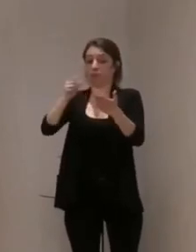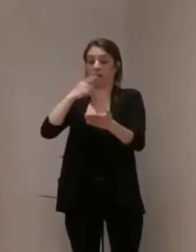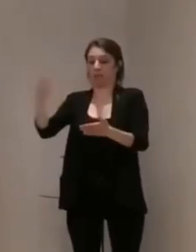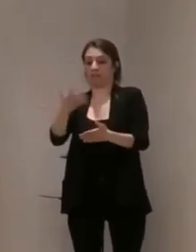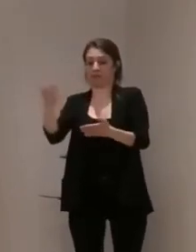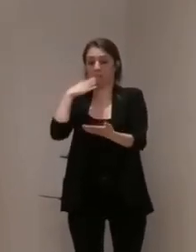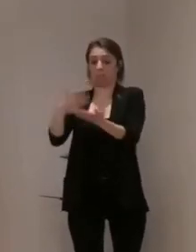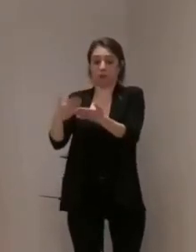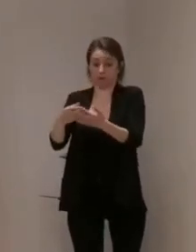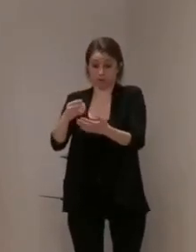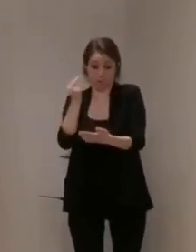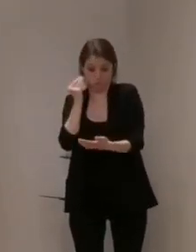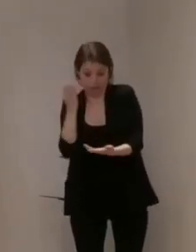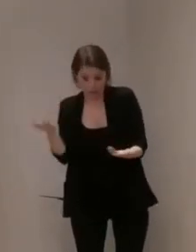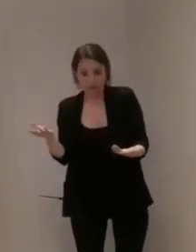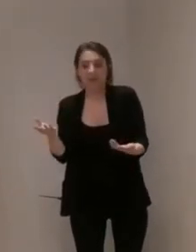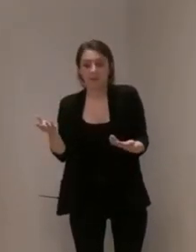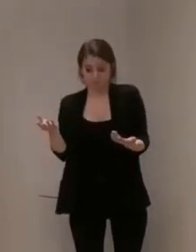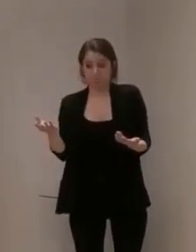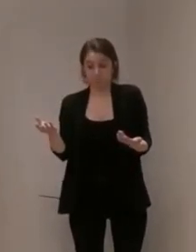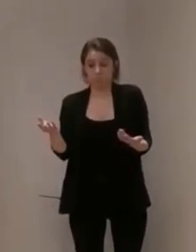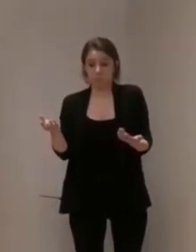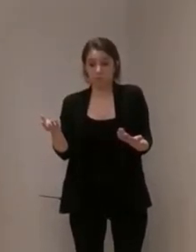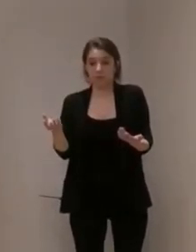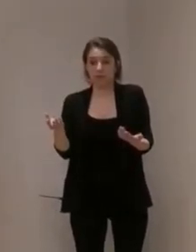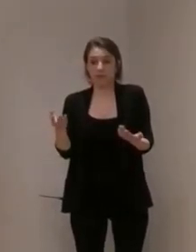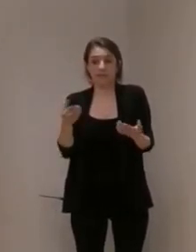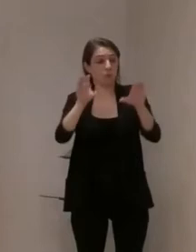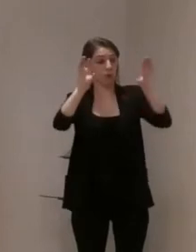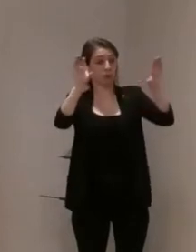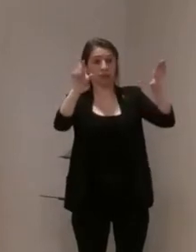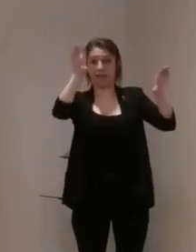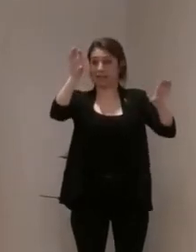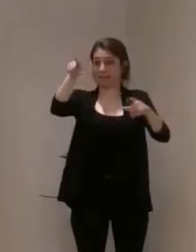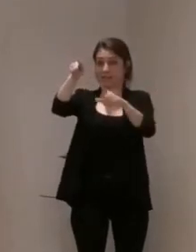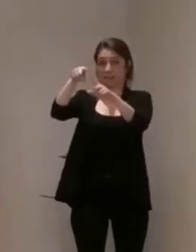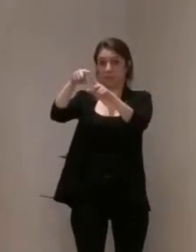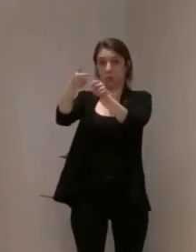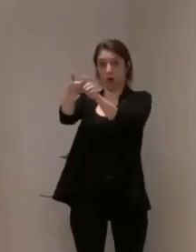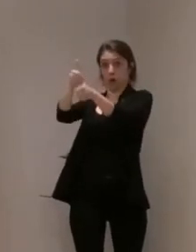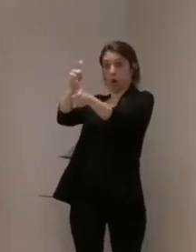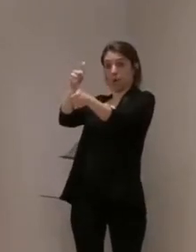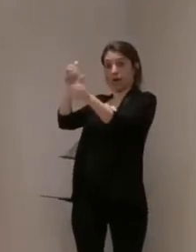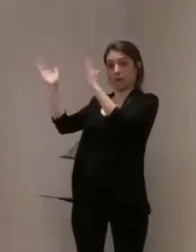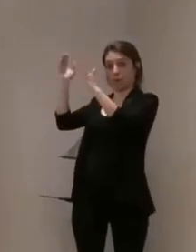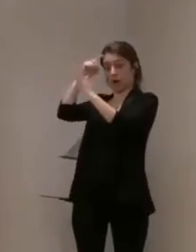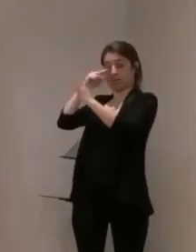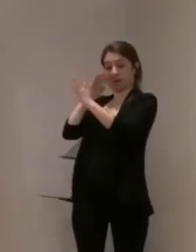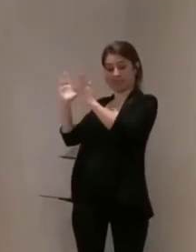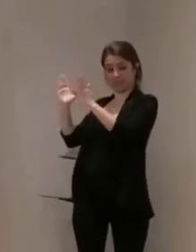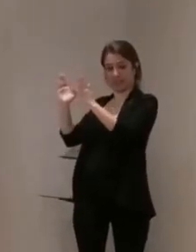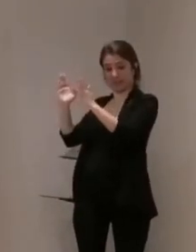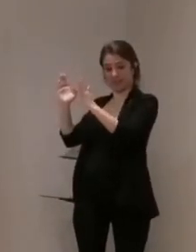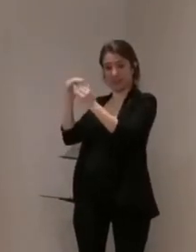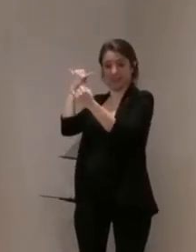etc. Tot això es produeix. I això, aquest model, és el mateix que es produïa amb la restauració, és el